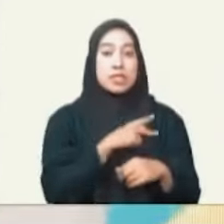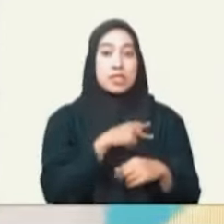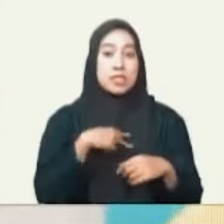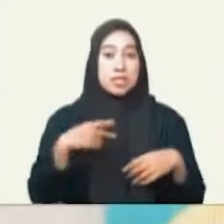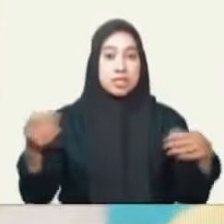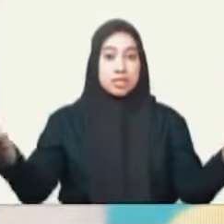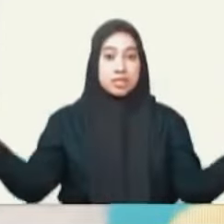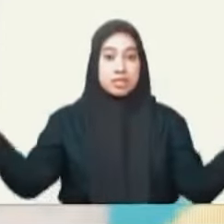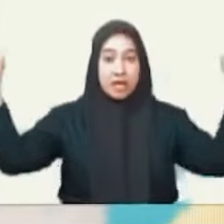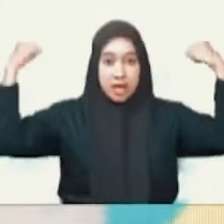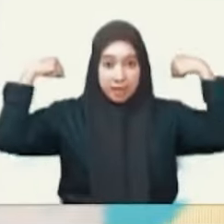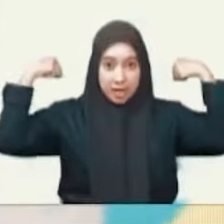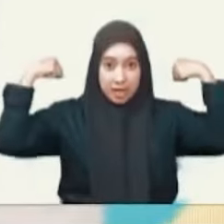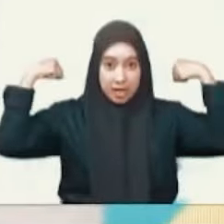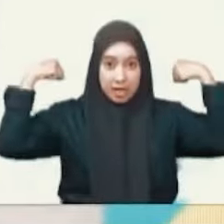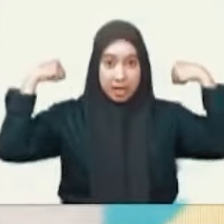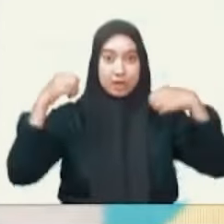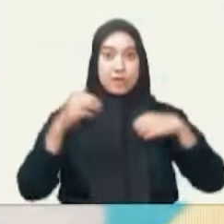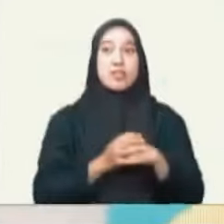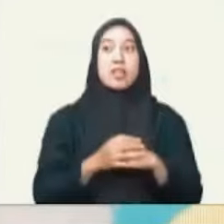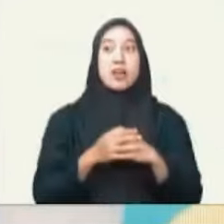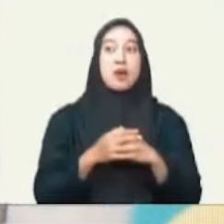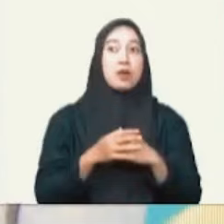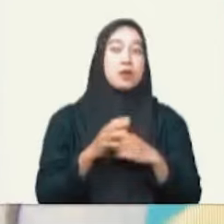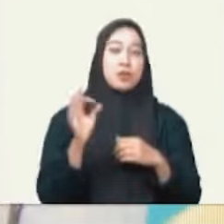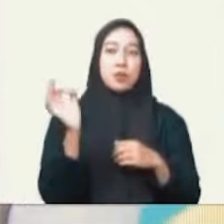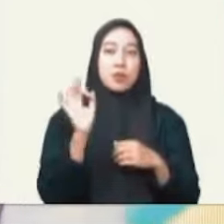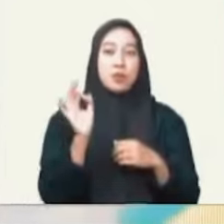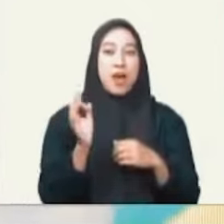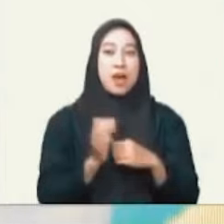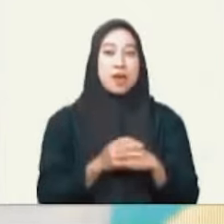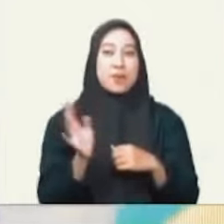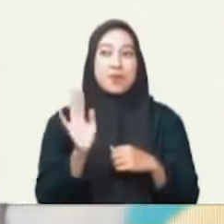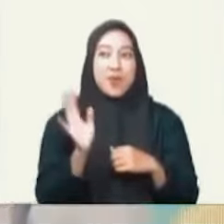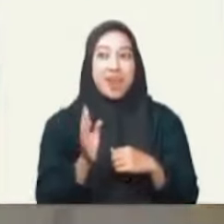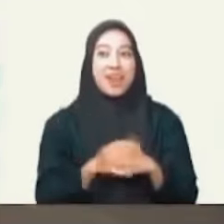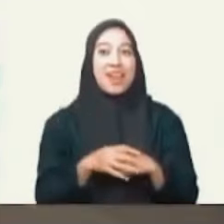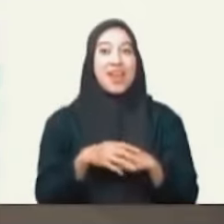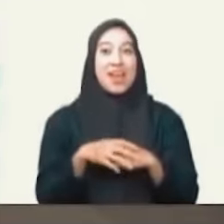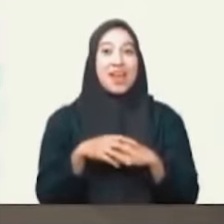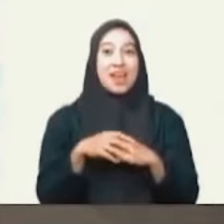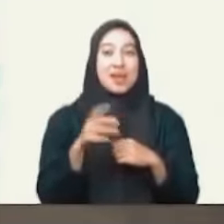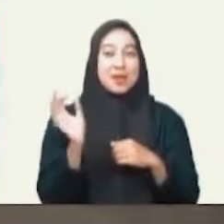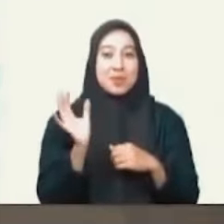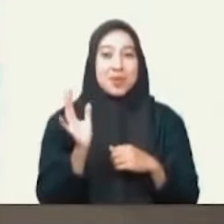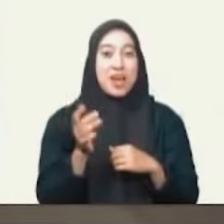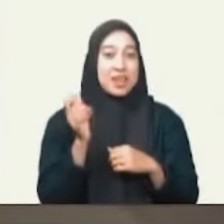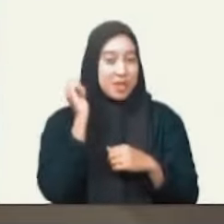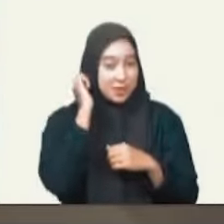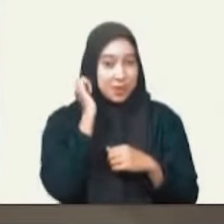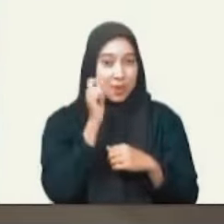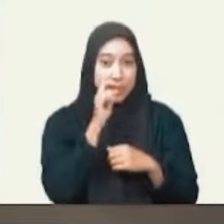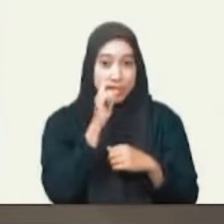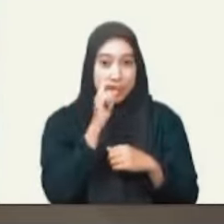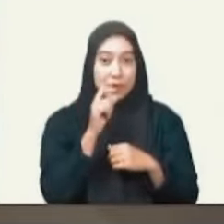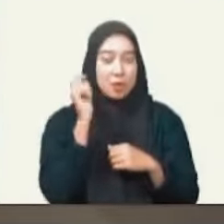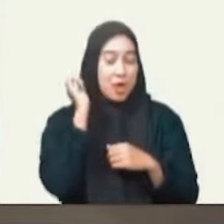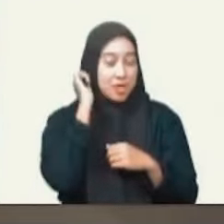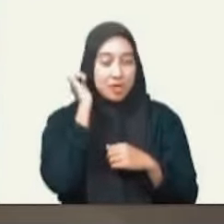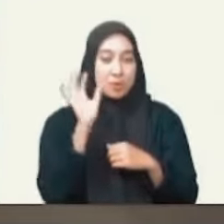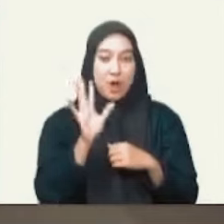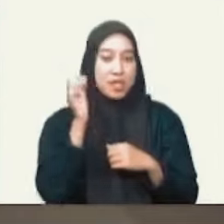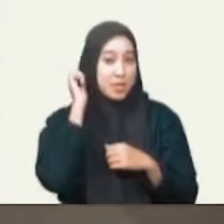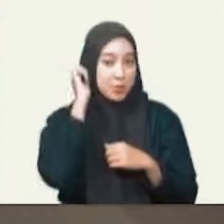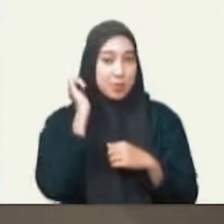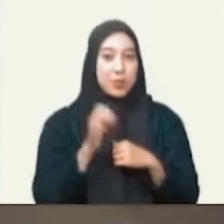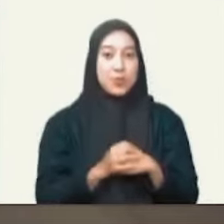itu bukan ibu yang dinas kesehatannya. Jadi, kami turun ke lapangan itu, alhamdulillah, artinya